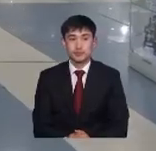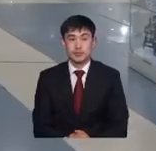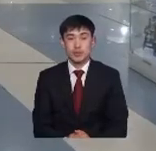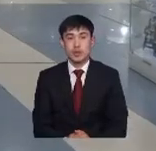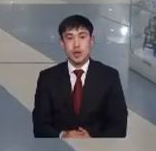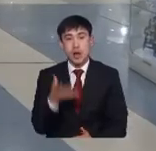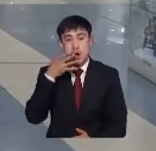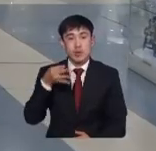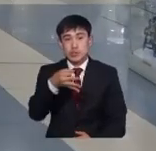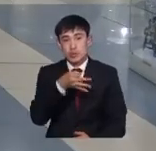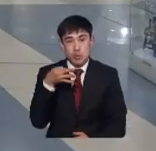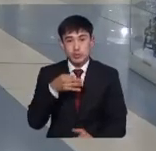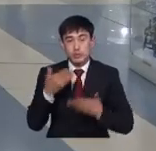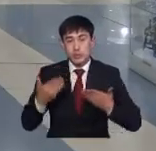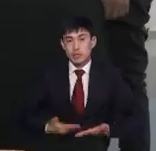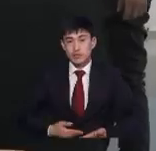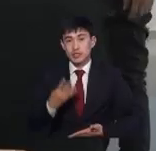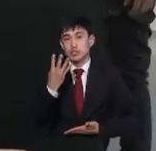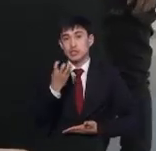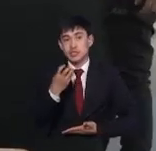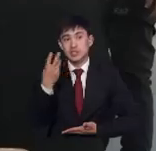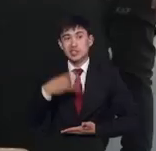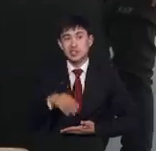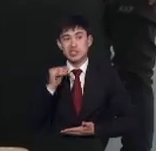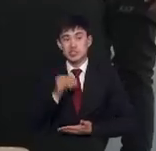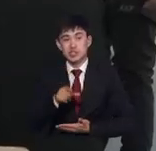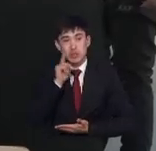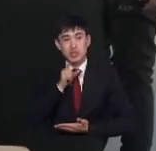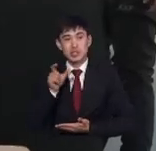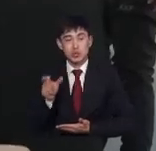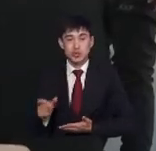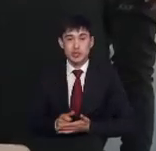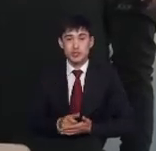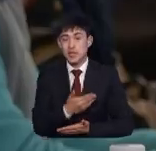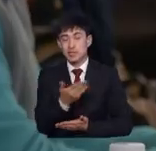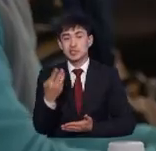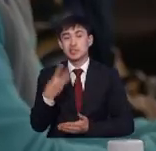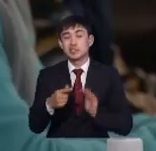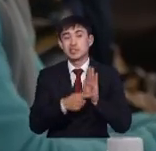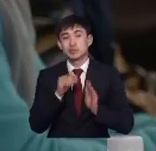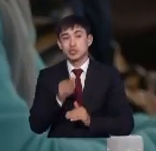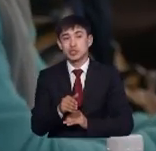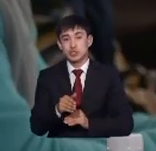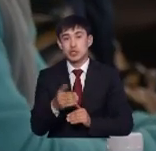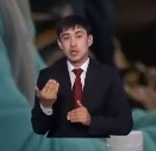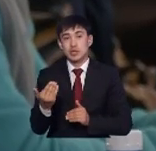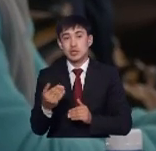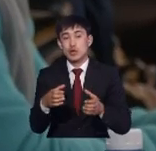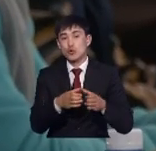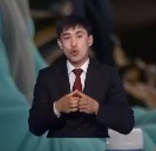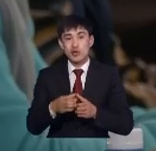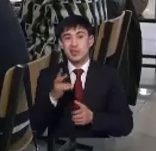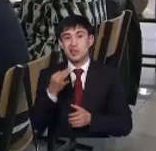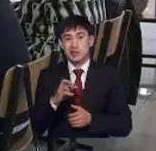слову в Алматинской области проживает около 430.000 молодых людей из них 37.000 находятся в категории